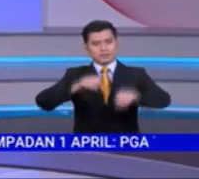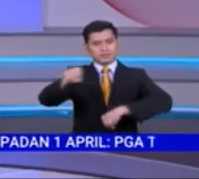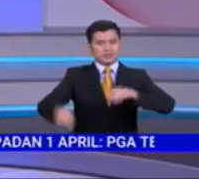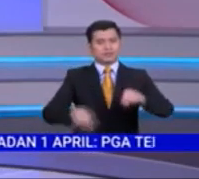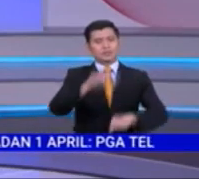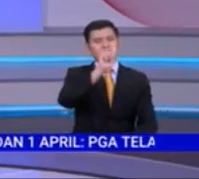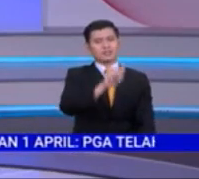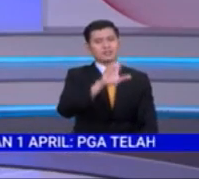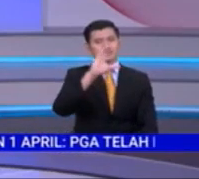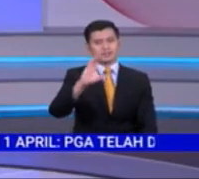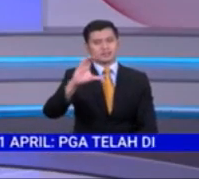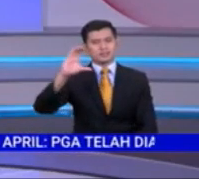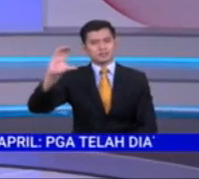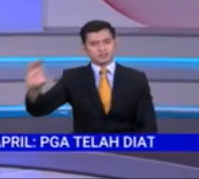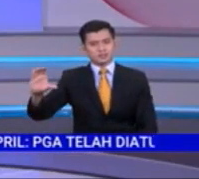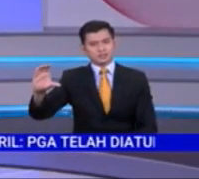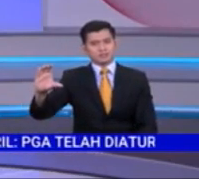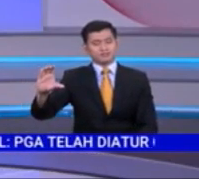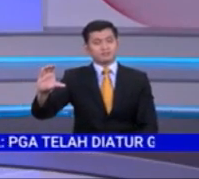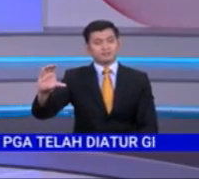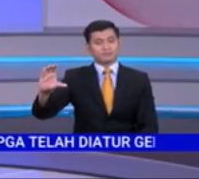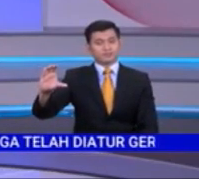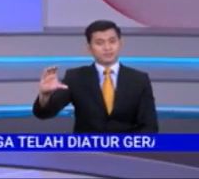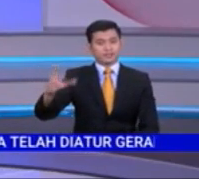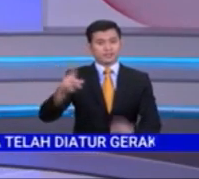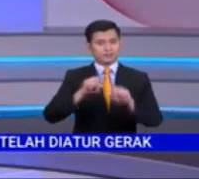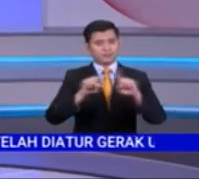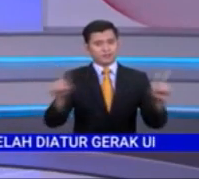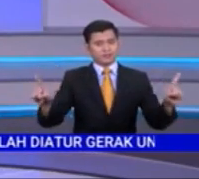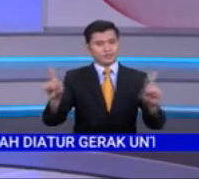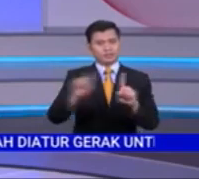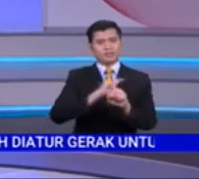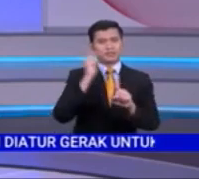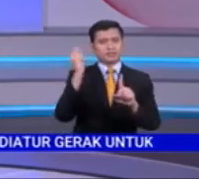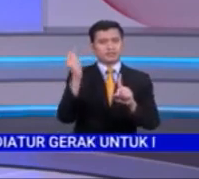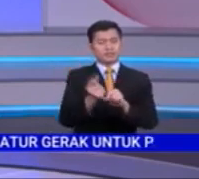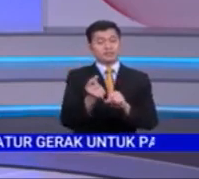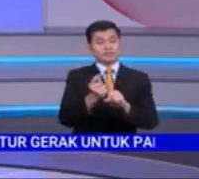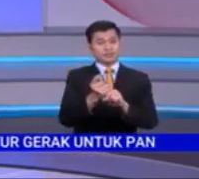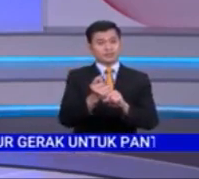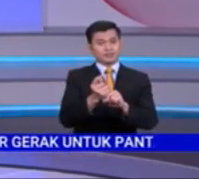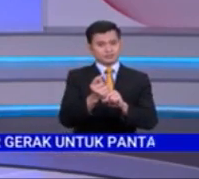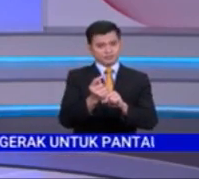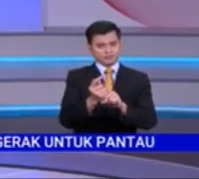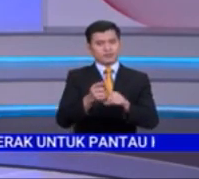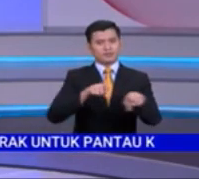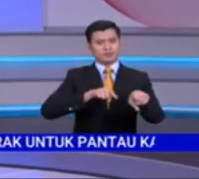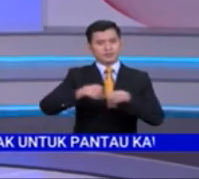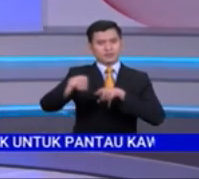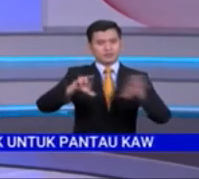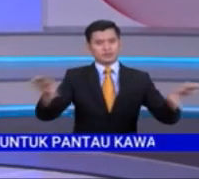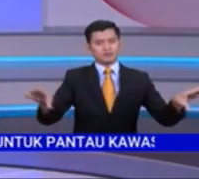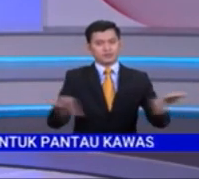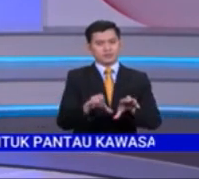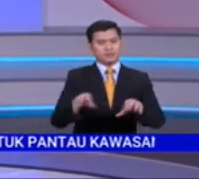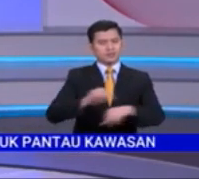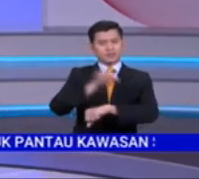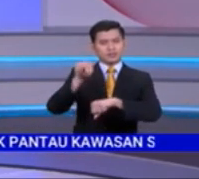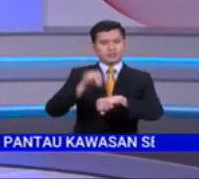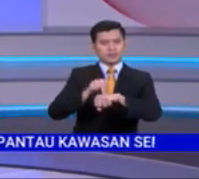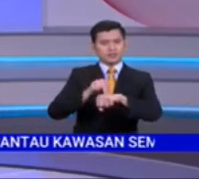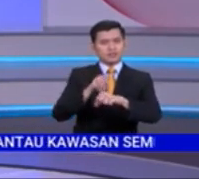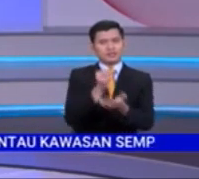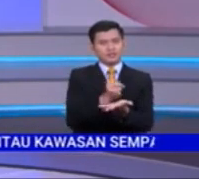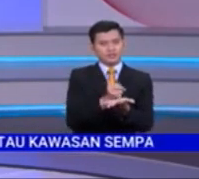ACC di Dushanbe, Tajikistan baru-baru ini. Bagaimanapun, tarikh sebenar kejohanan yang akan diadakan di Velodrome Nasional di Nilai Negeri Sembilan